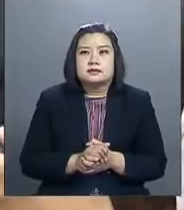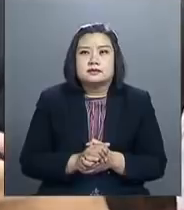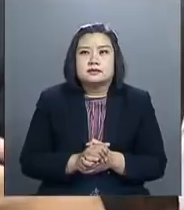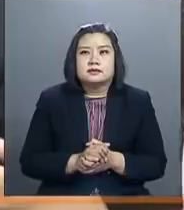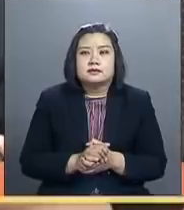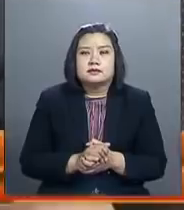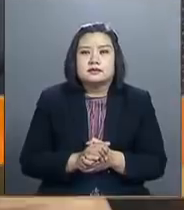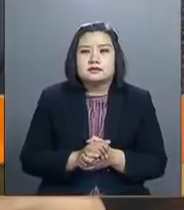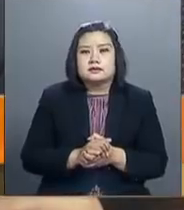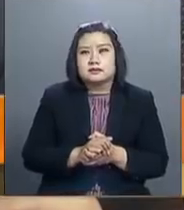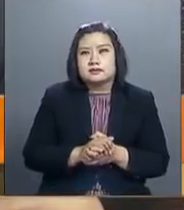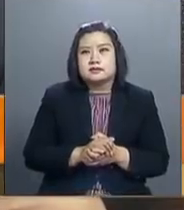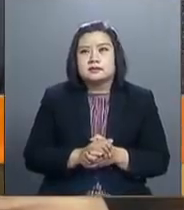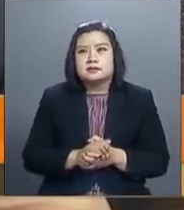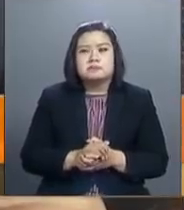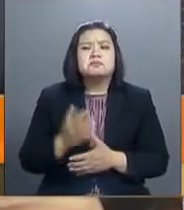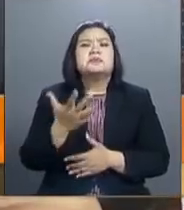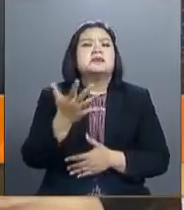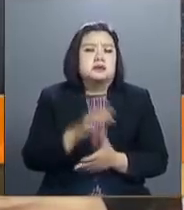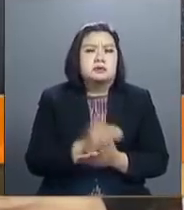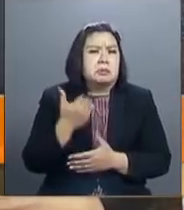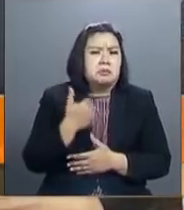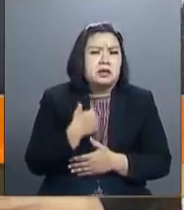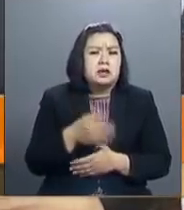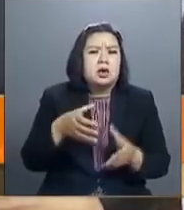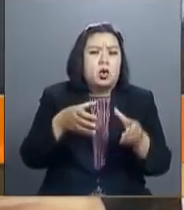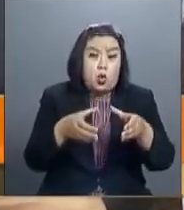ไม่มีครับพรรคเพื่อไทยพรรคเดียวครับ